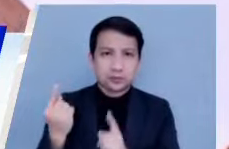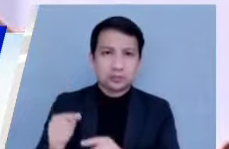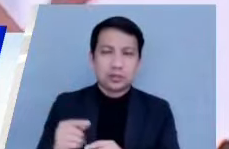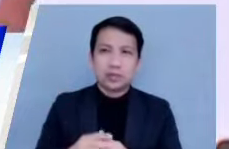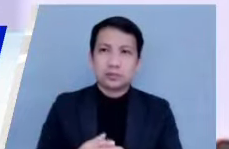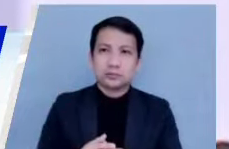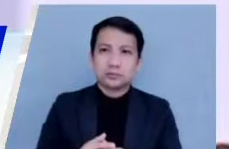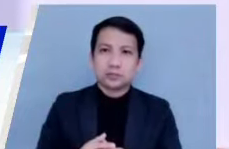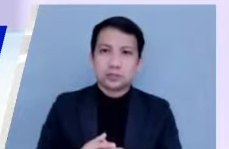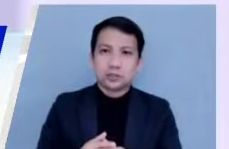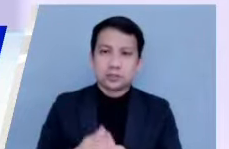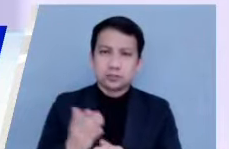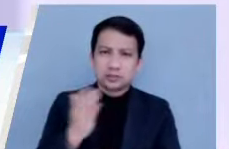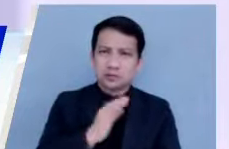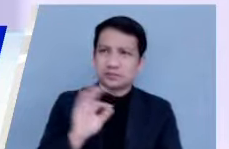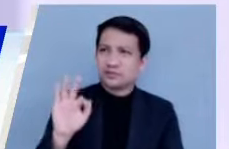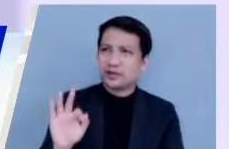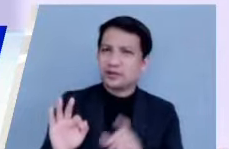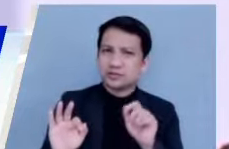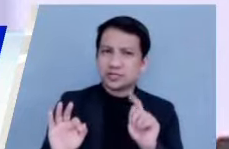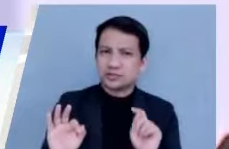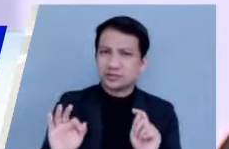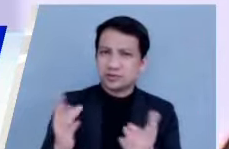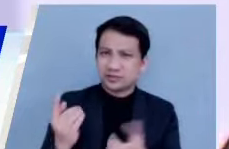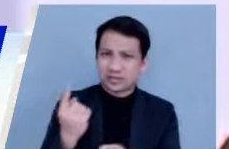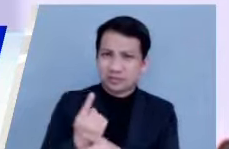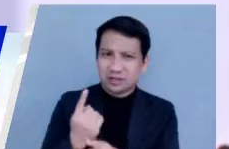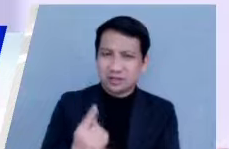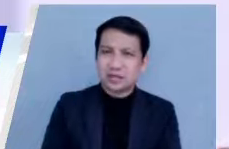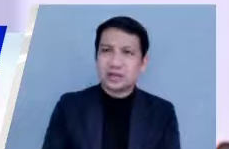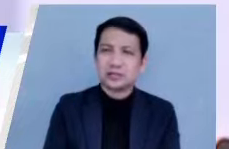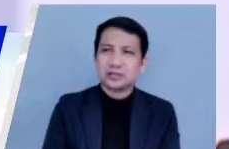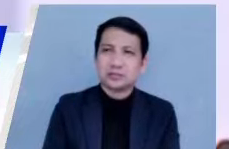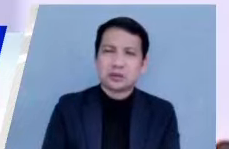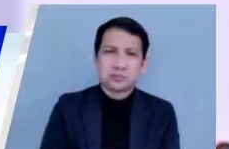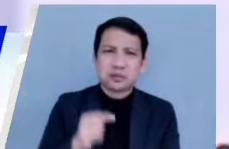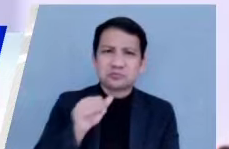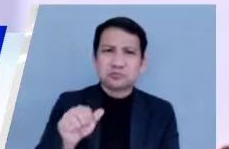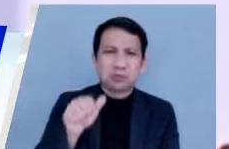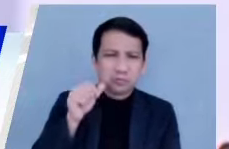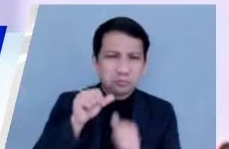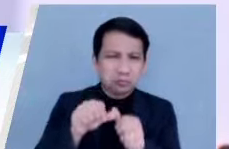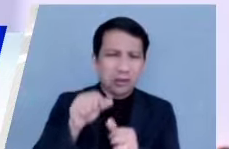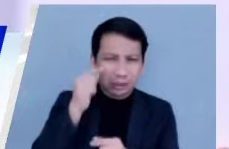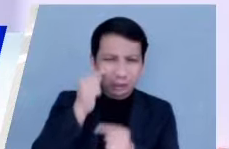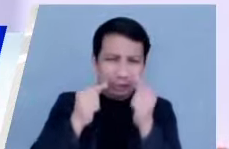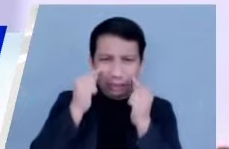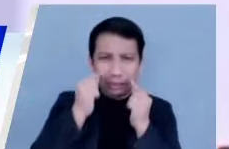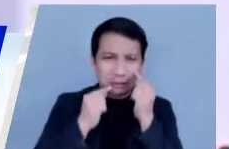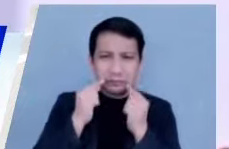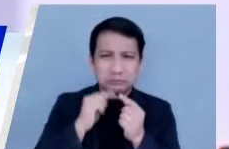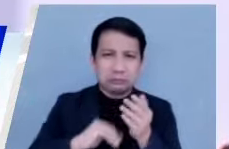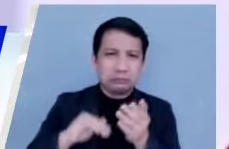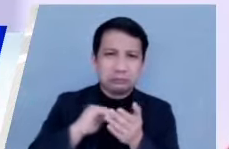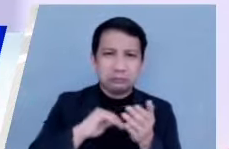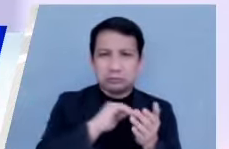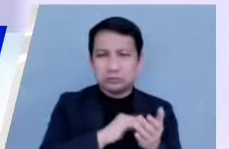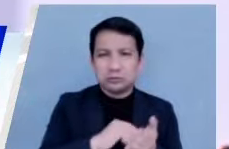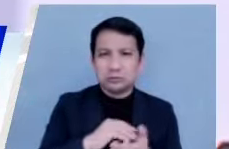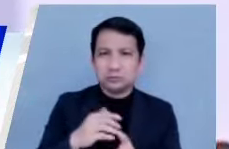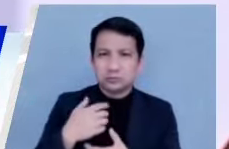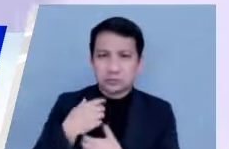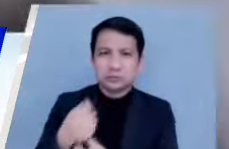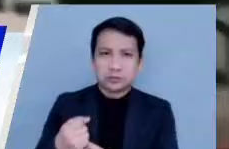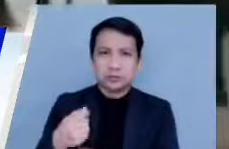nakaraang Friday or Saturday ba yun? Oo. Iyak na siya ng iyak, paulit-ulit na yung sinasabi niya, kukunin nila ako, papatayin